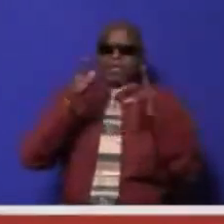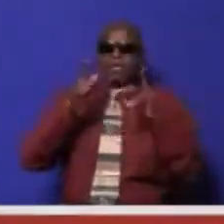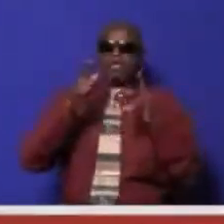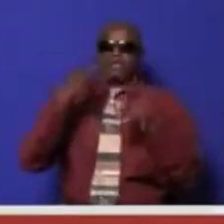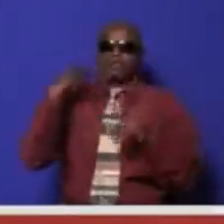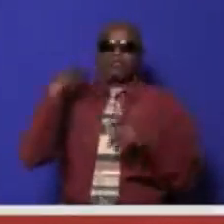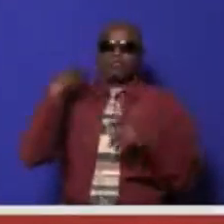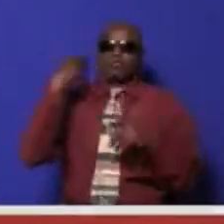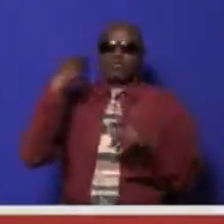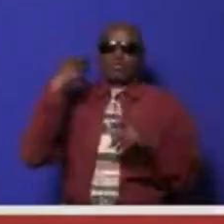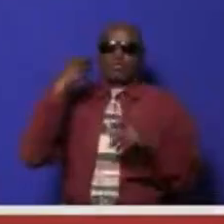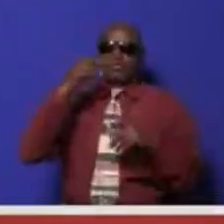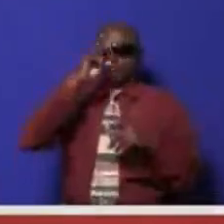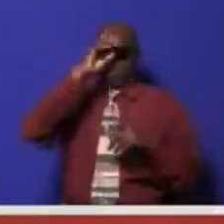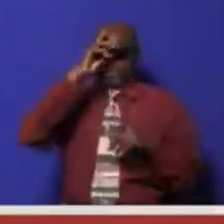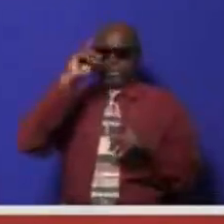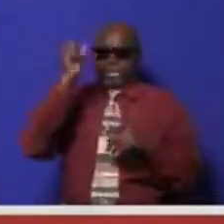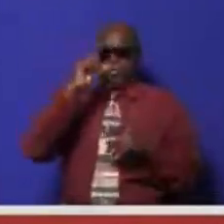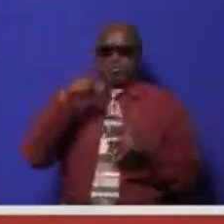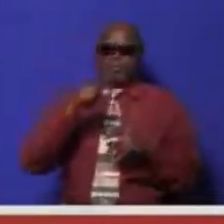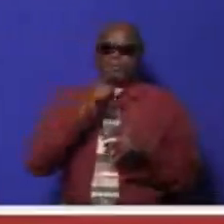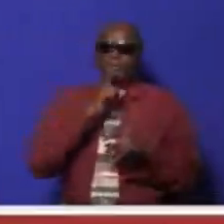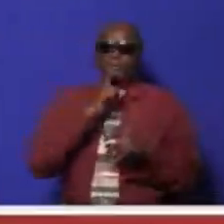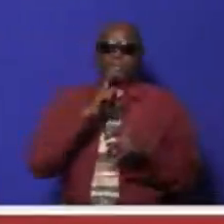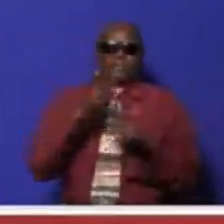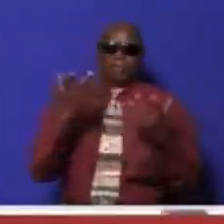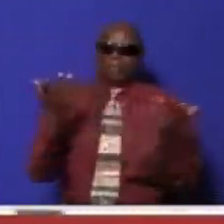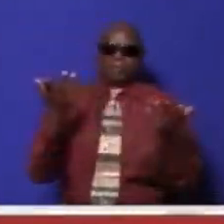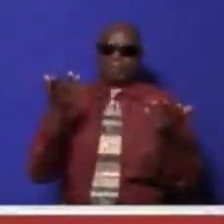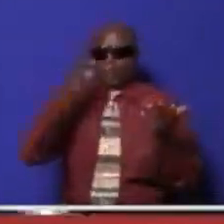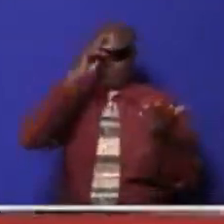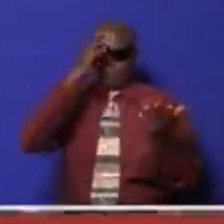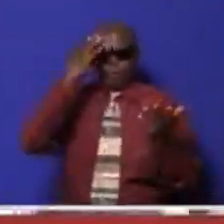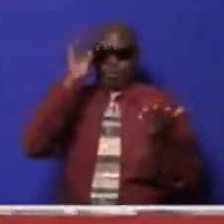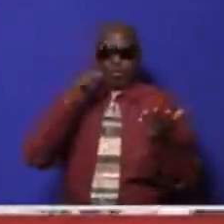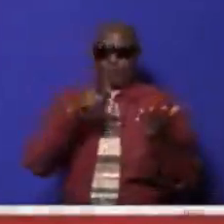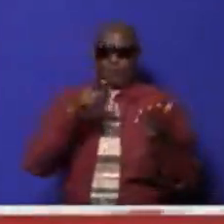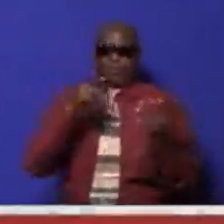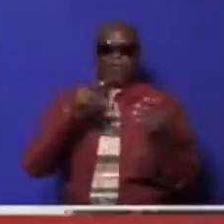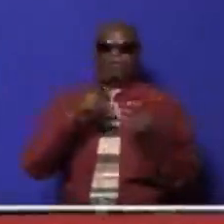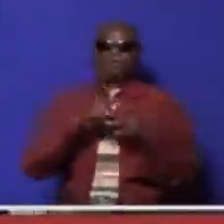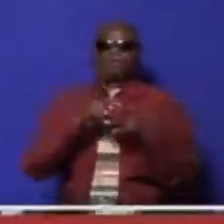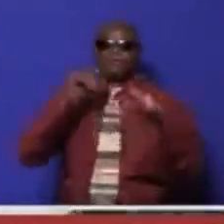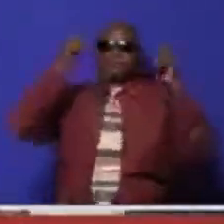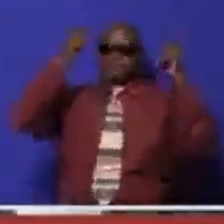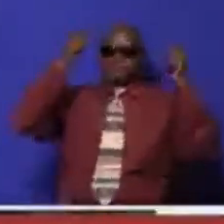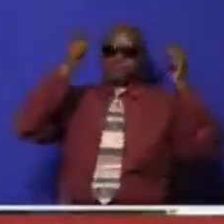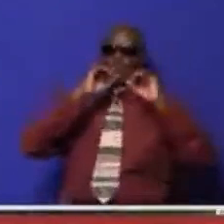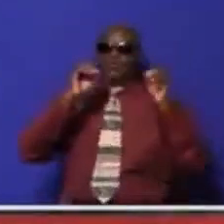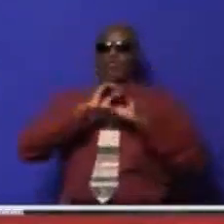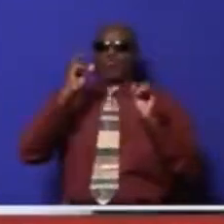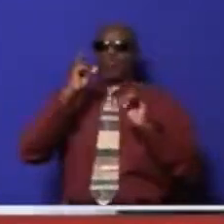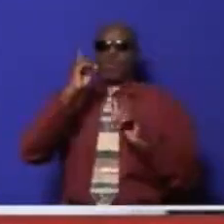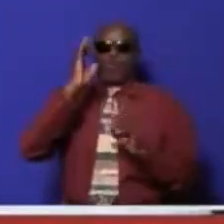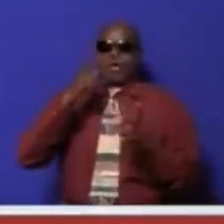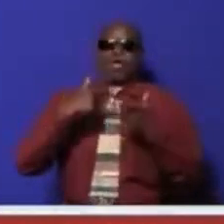Nairobi Adamson Bungei akatoa taarifa akisema kuwa polisi hawana ufahamu wa maandamano na hamna yeyote atakayeruhusiwa